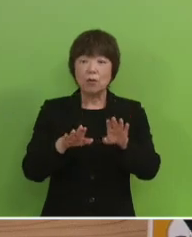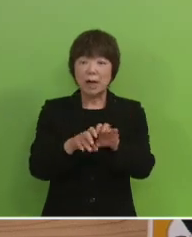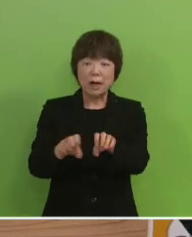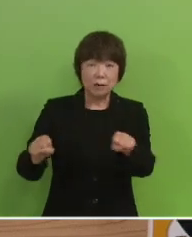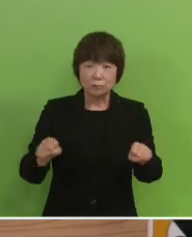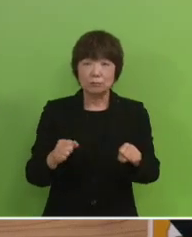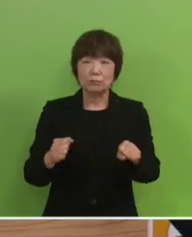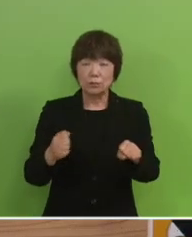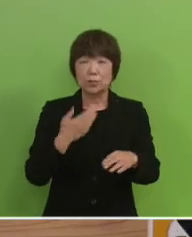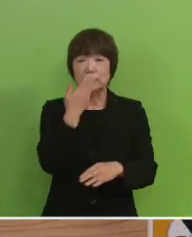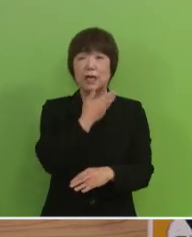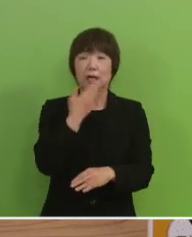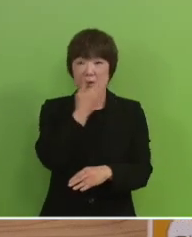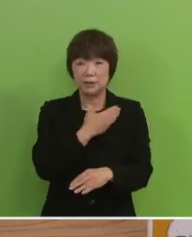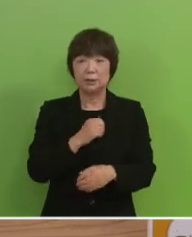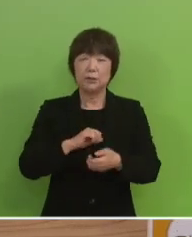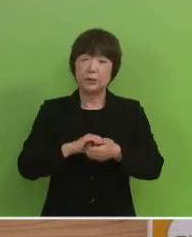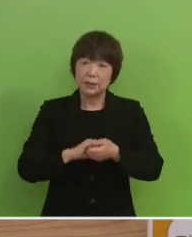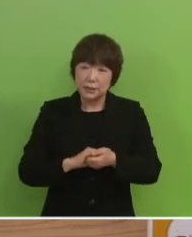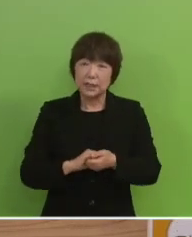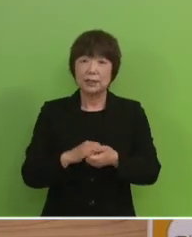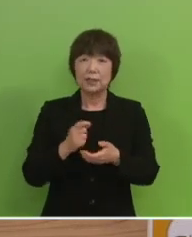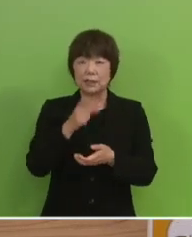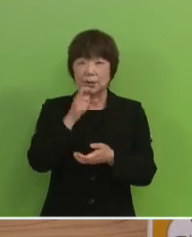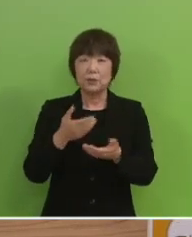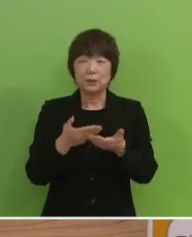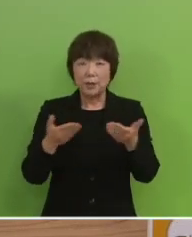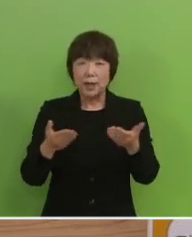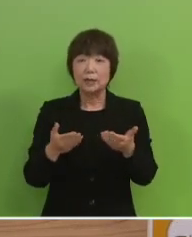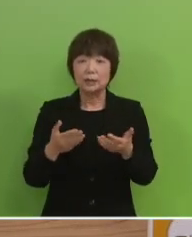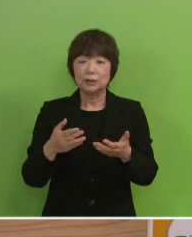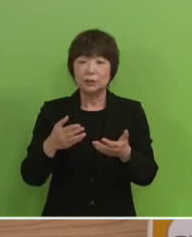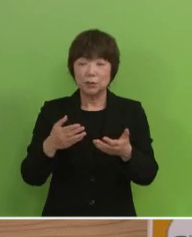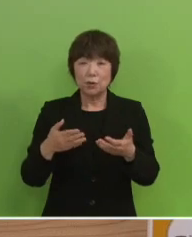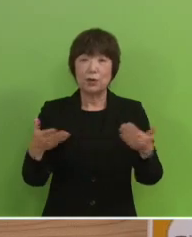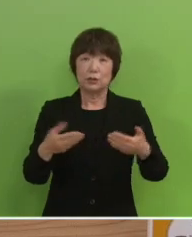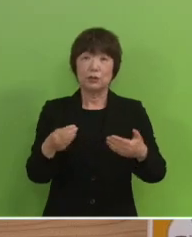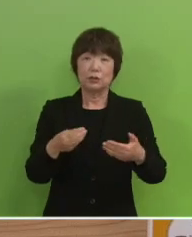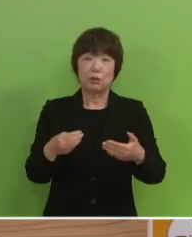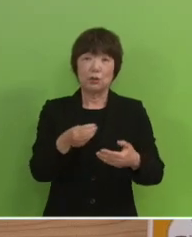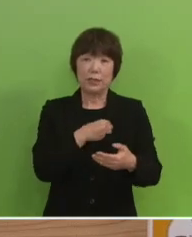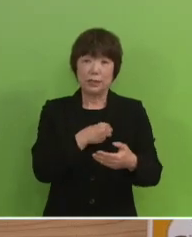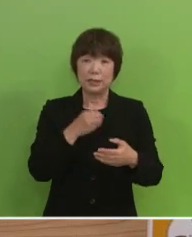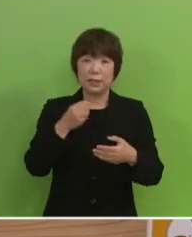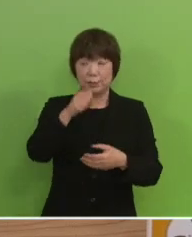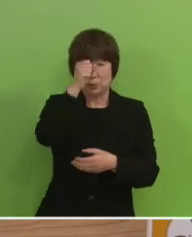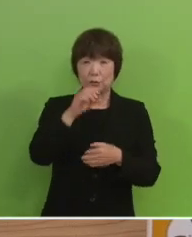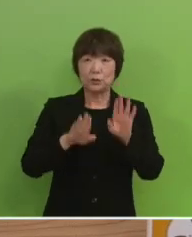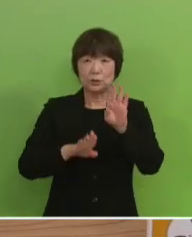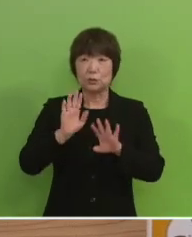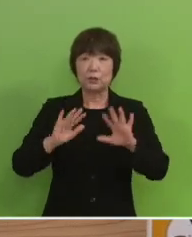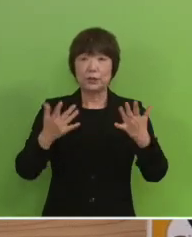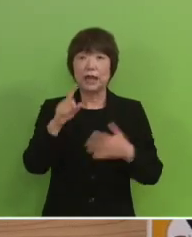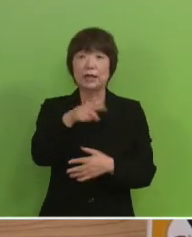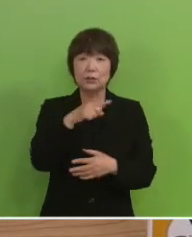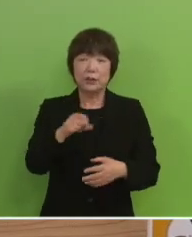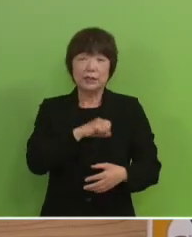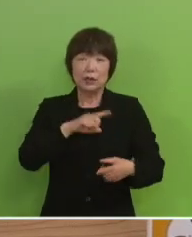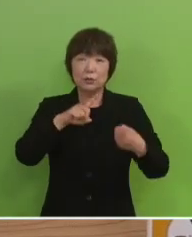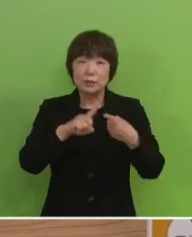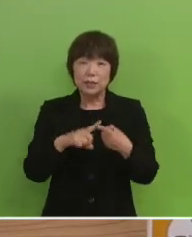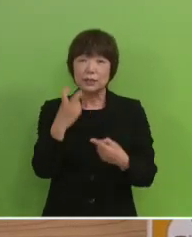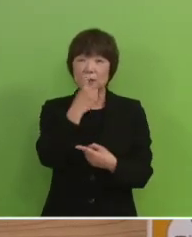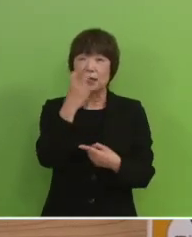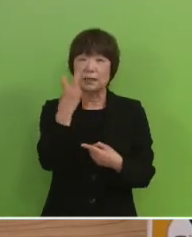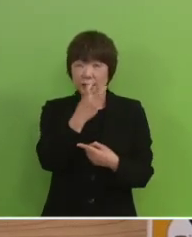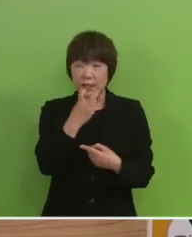ためにもぜひ飲食店対象の飲食店の従業員の方で6少女のまたは積極的に検査を